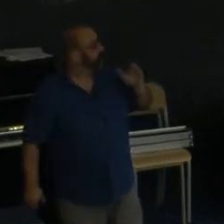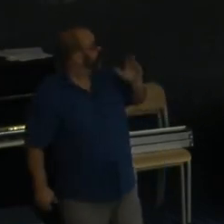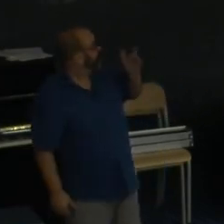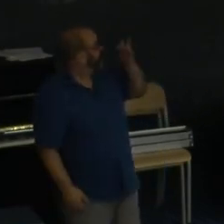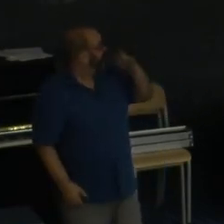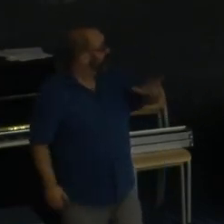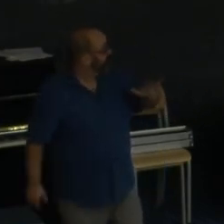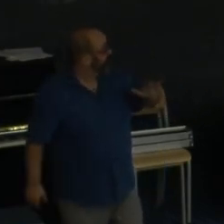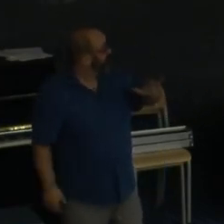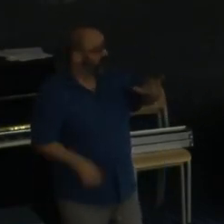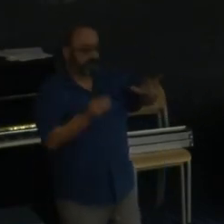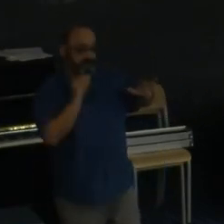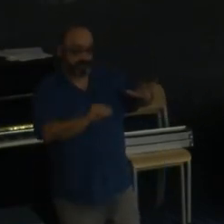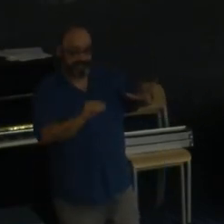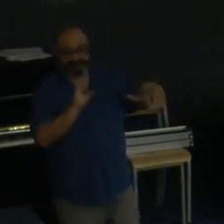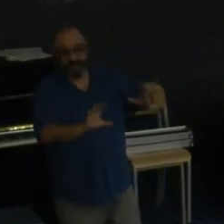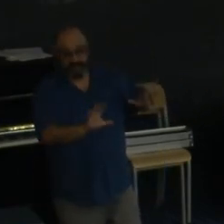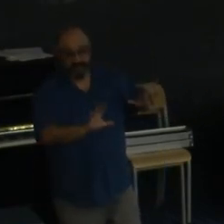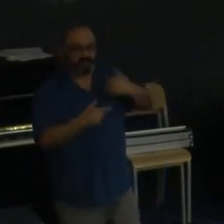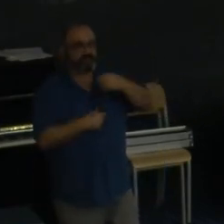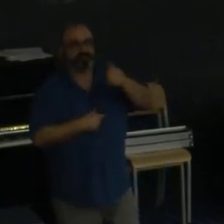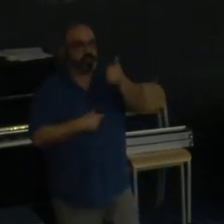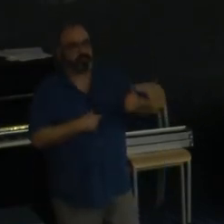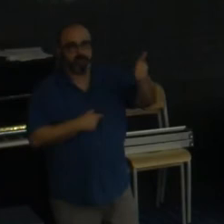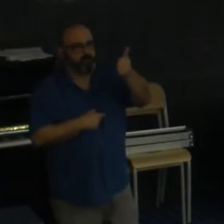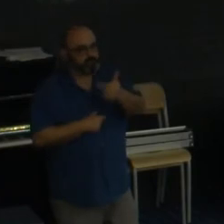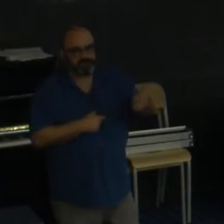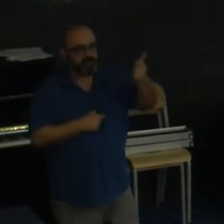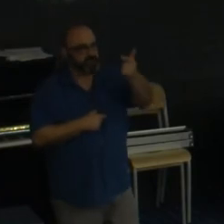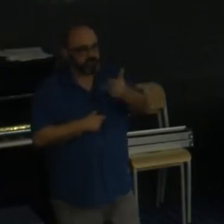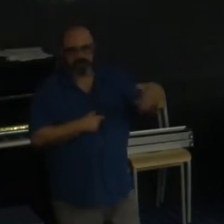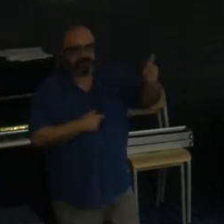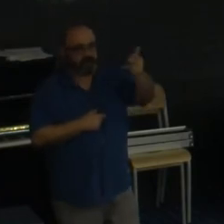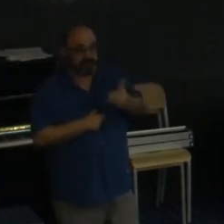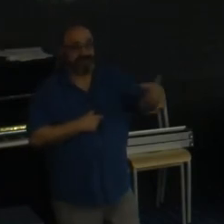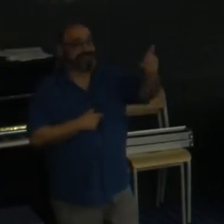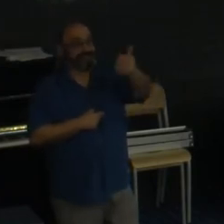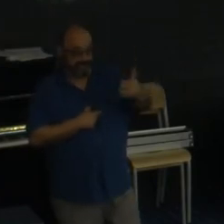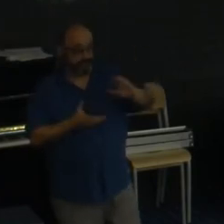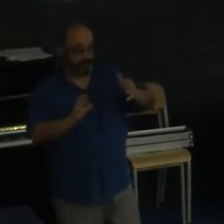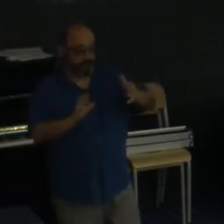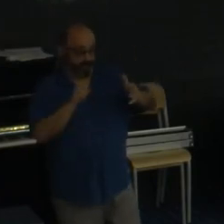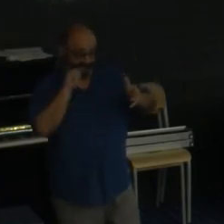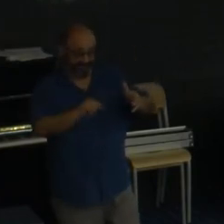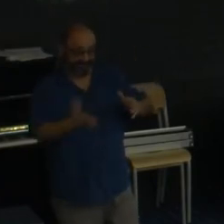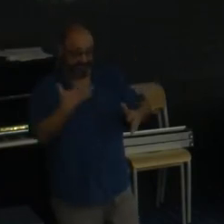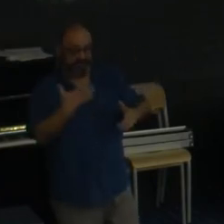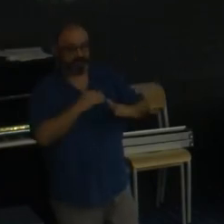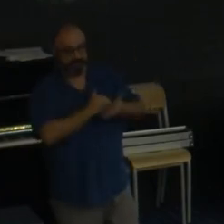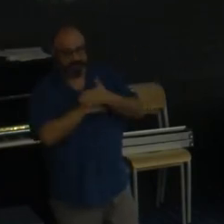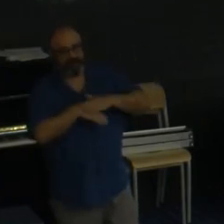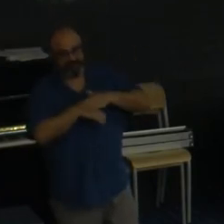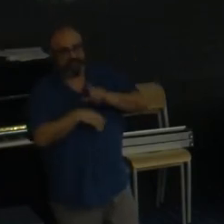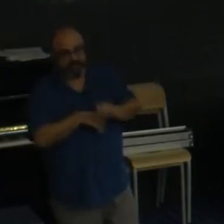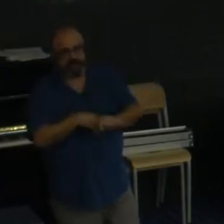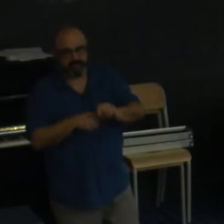du breakpoint et vous lui mettez la valeur 5. À chaque fois qu'on va exécuter le debugger, c'est à la cinquième itération qui va se dire,